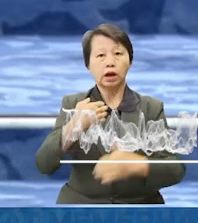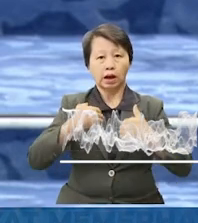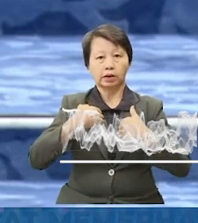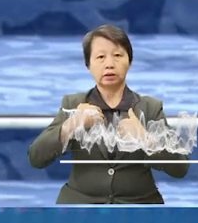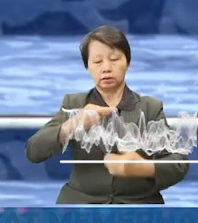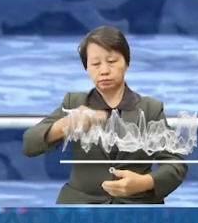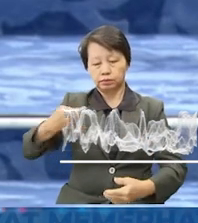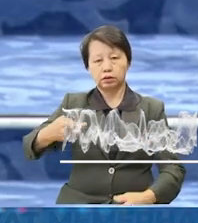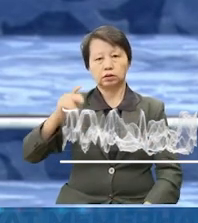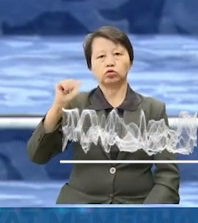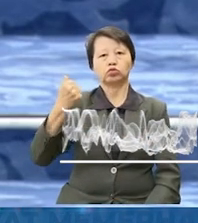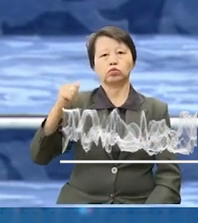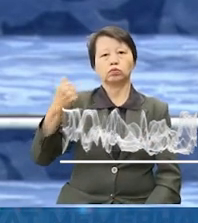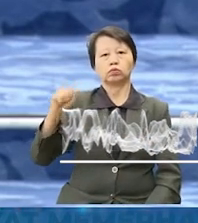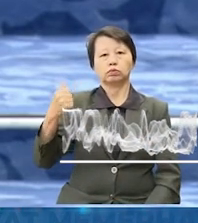10.